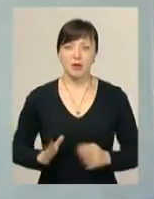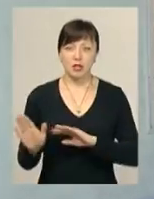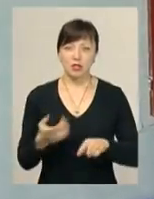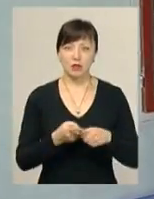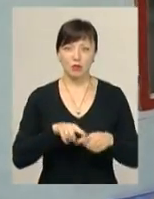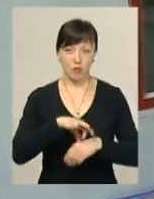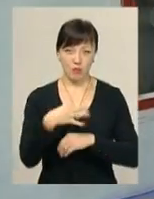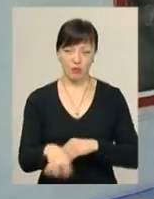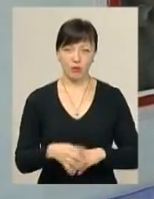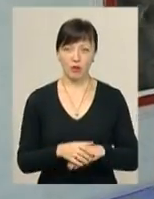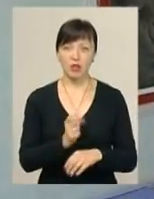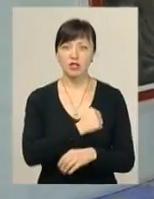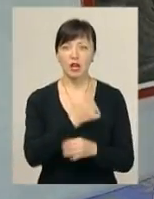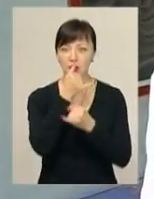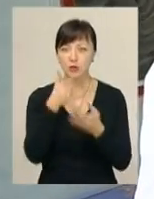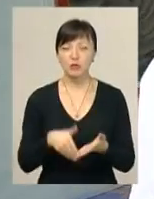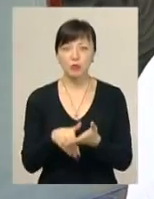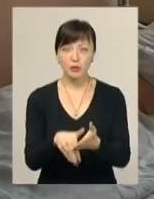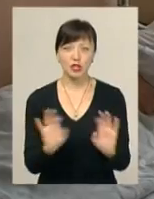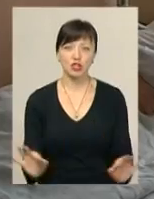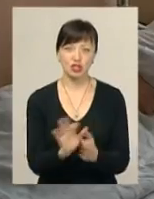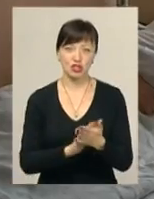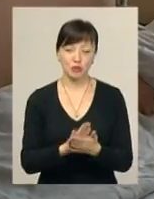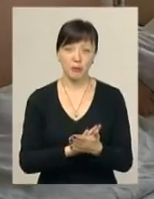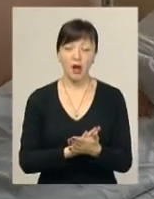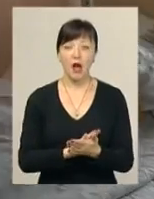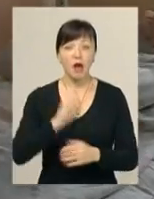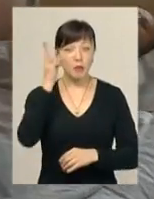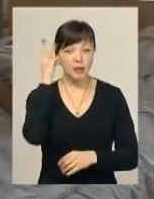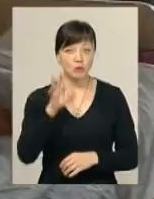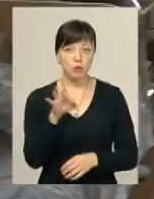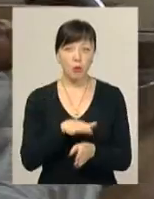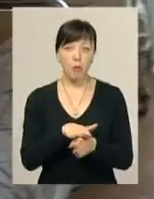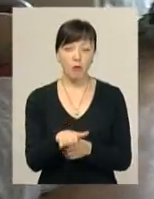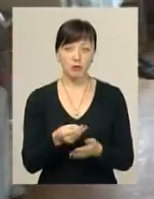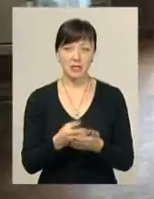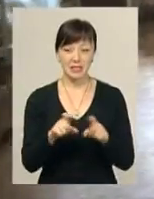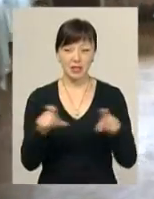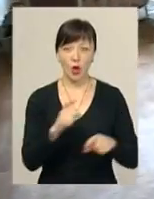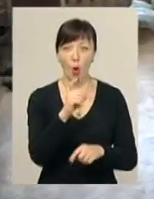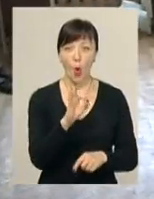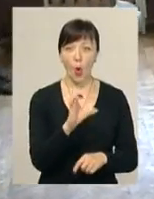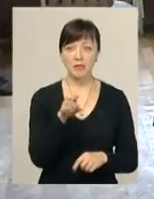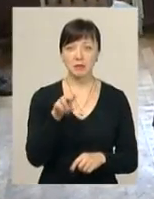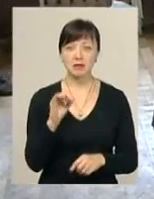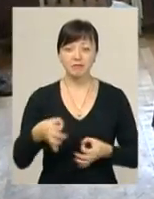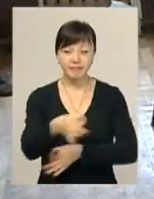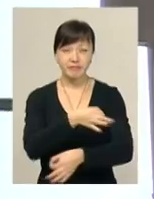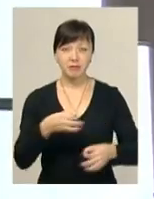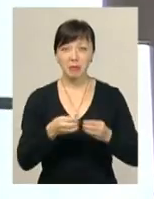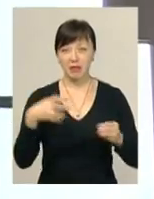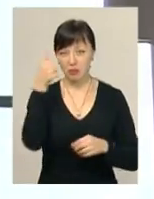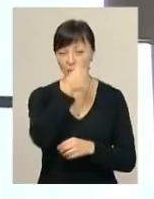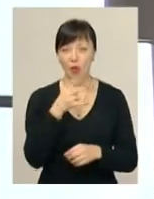болю. На жаль, не можемо допомогти нічим. У Хмельницькому про повноцінний хоспис йдеться вже років 15. Утім,